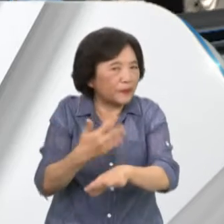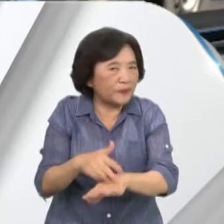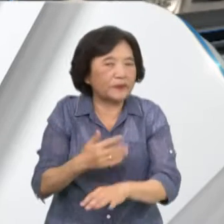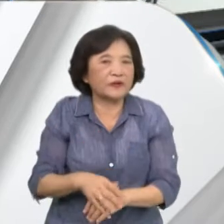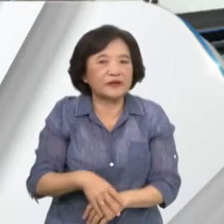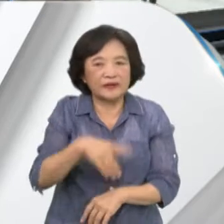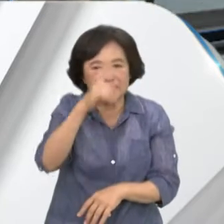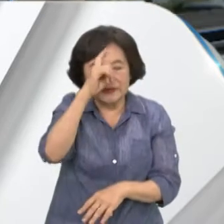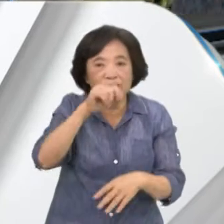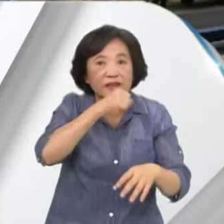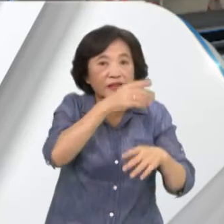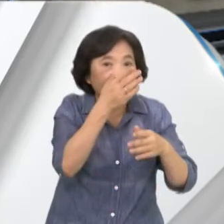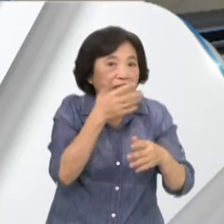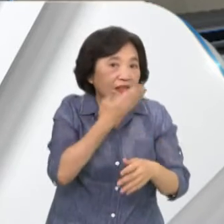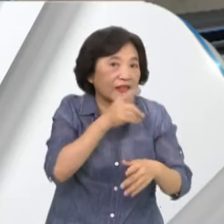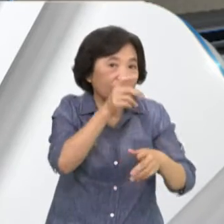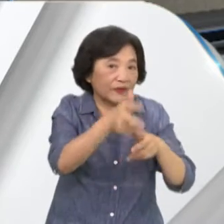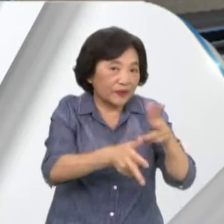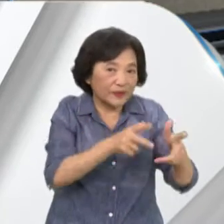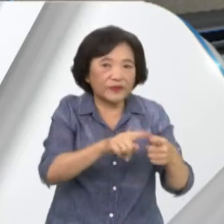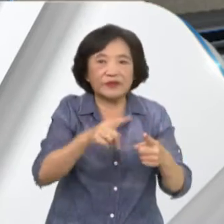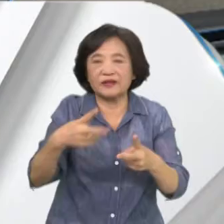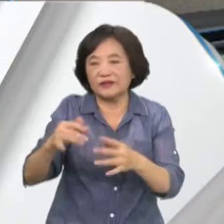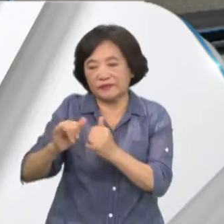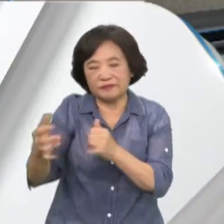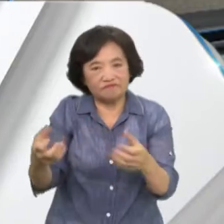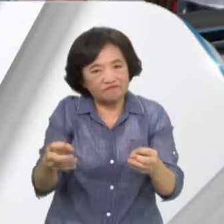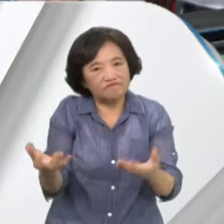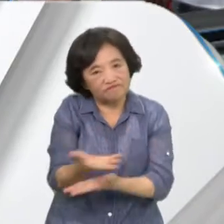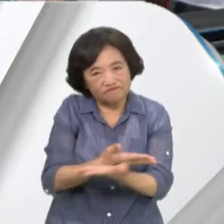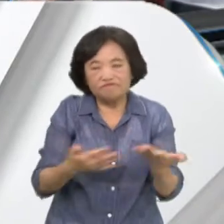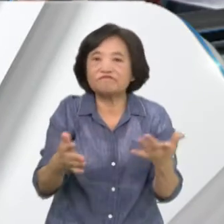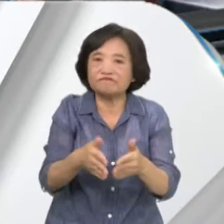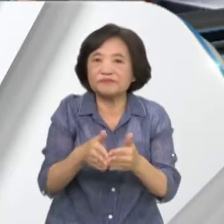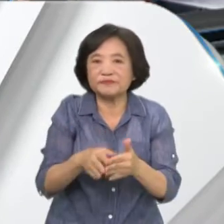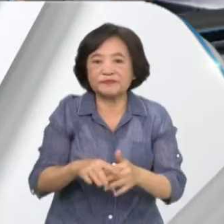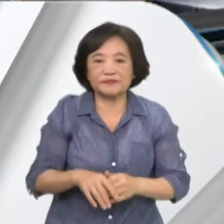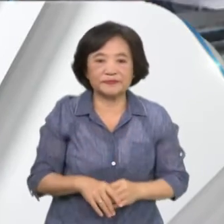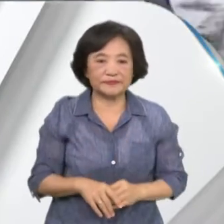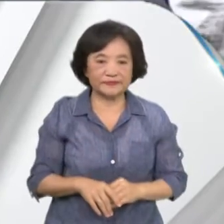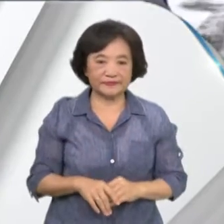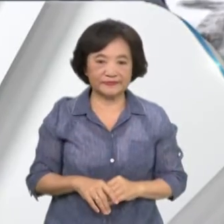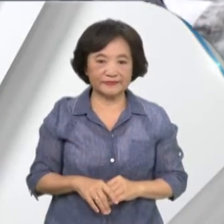新供应，也呼吁业者为了民众都沟通。